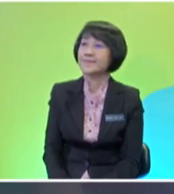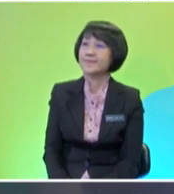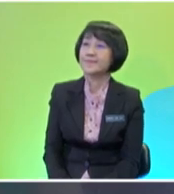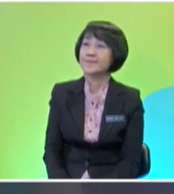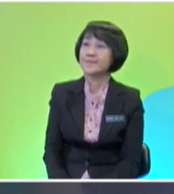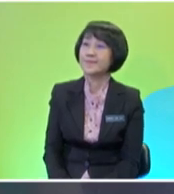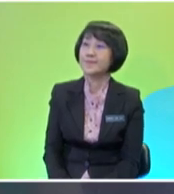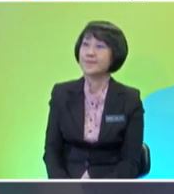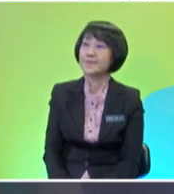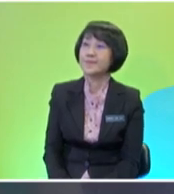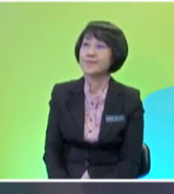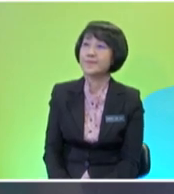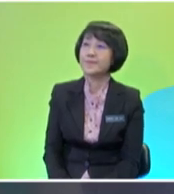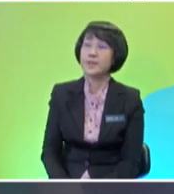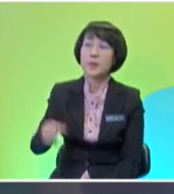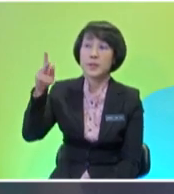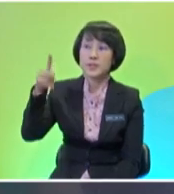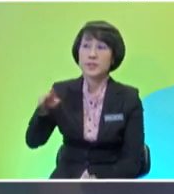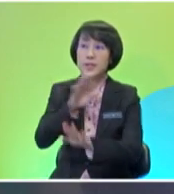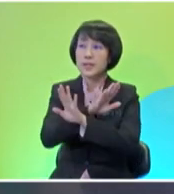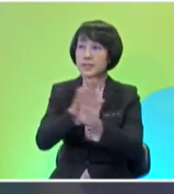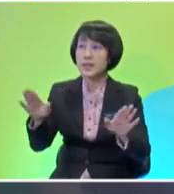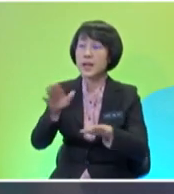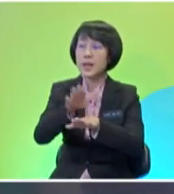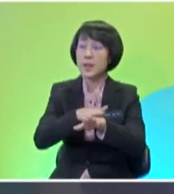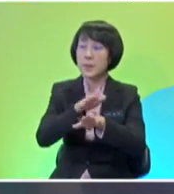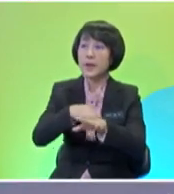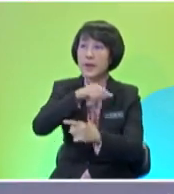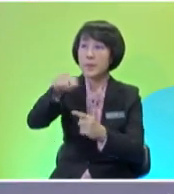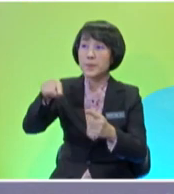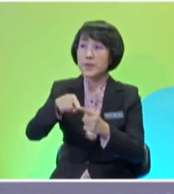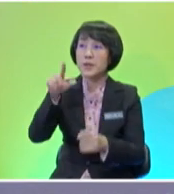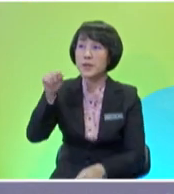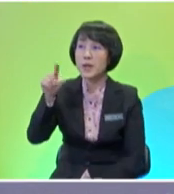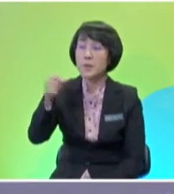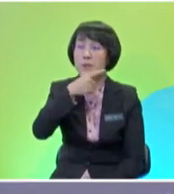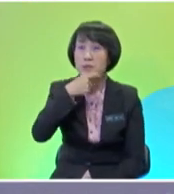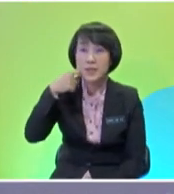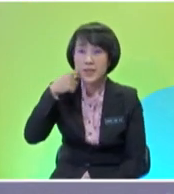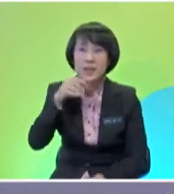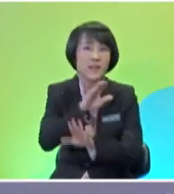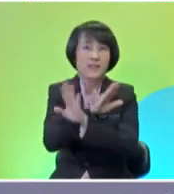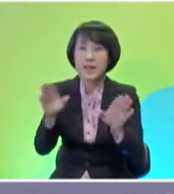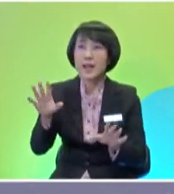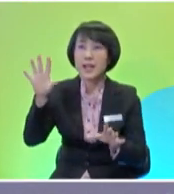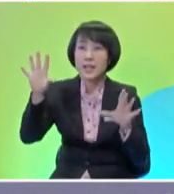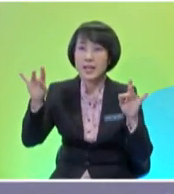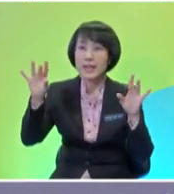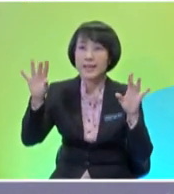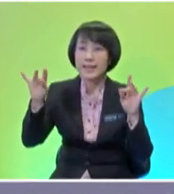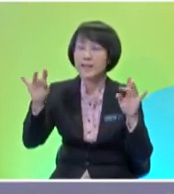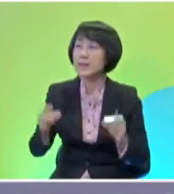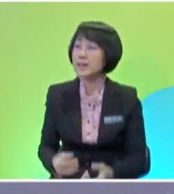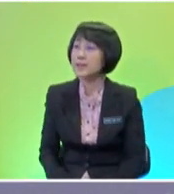Okay, sekarang pastikan ni. Jangan lambat ya, Ifan, sebab nanti bila gam tu dah kering, dia dah tak lekat. Dia dah tak lekat dah. Okey, dan suka juga saya